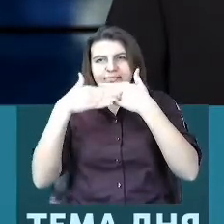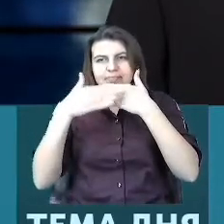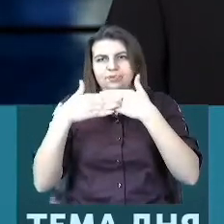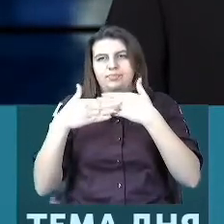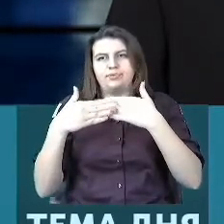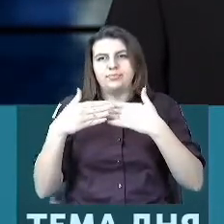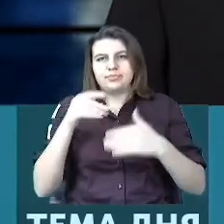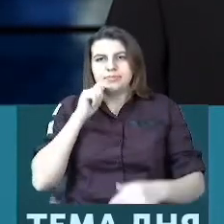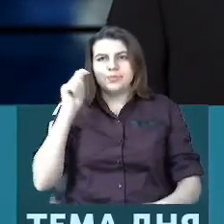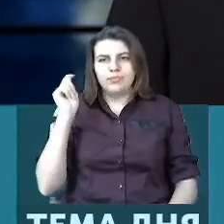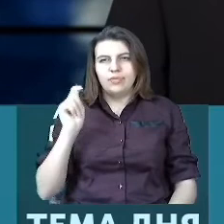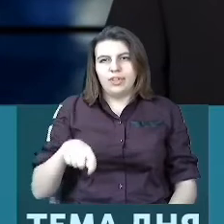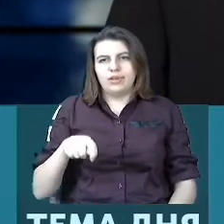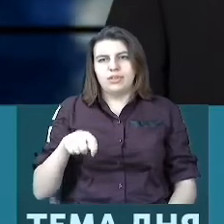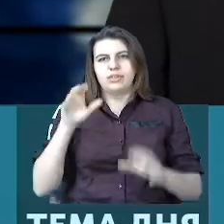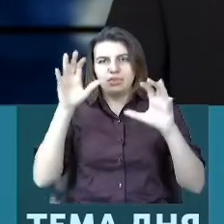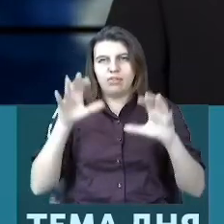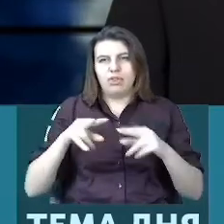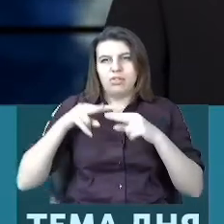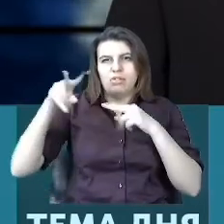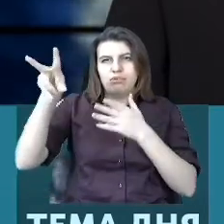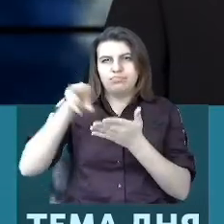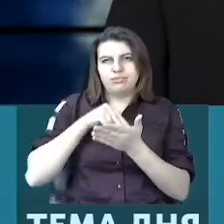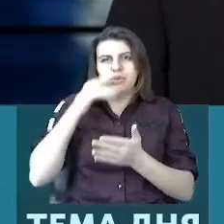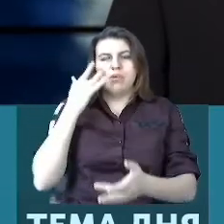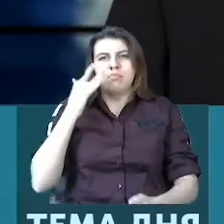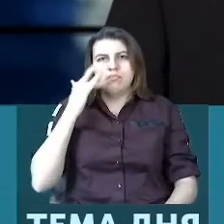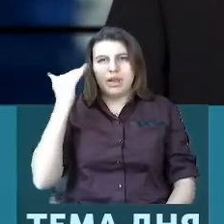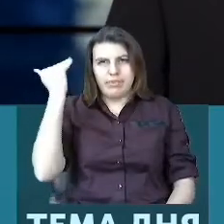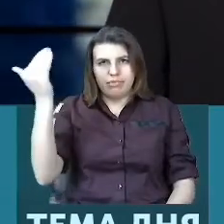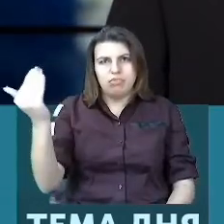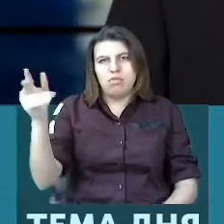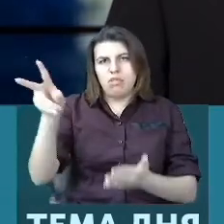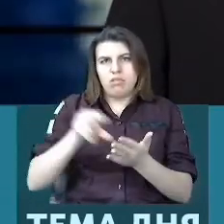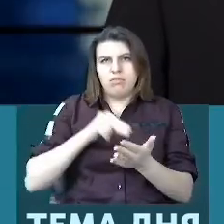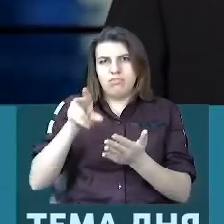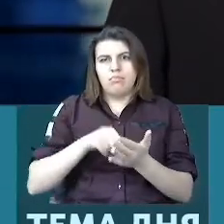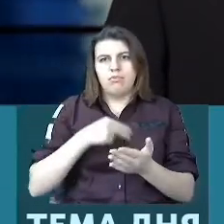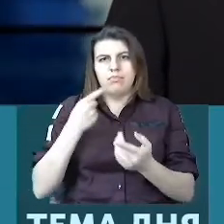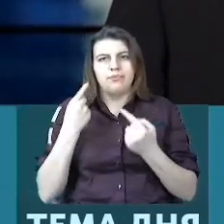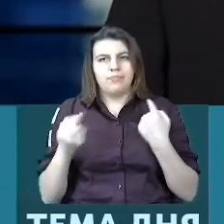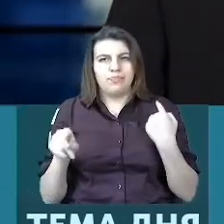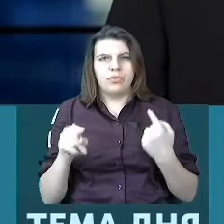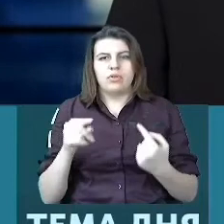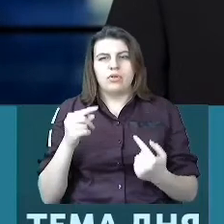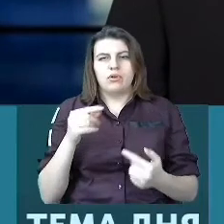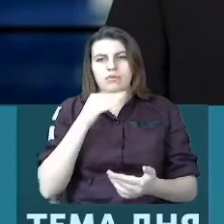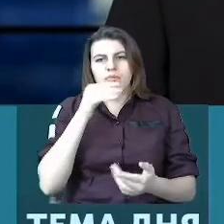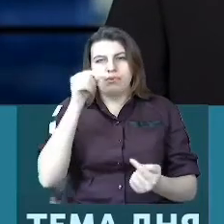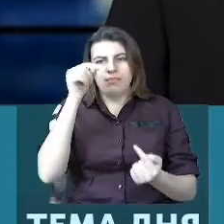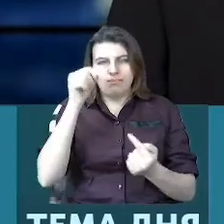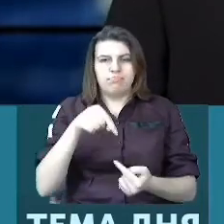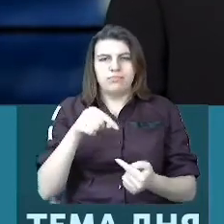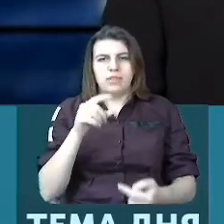Штати Америки. Там приблизно така сама філософія задіяна, і це більше відповідає ліберальній економіці,